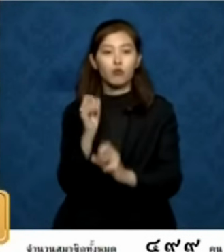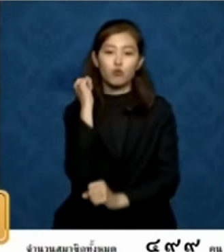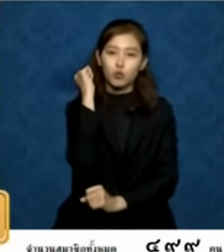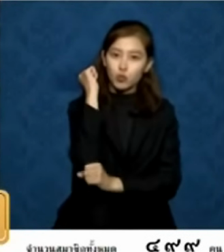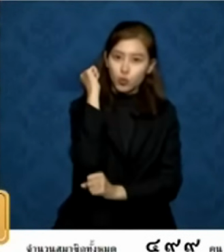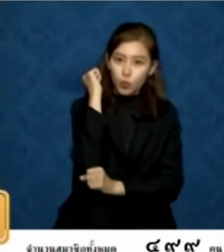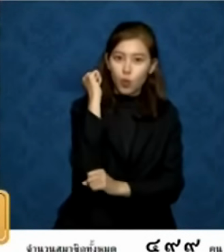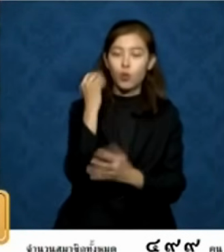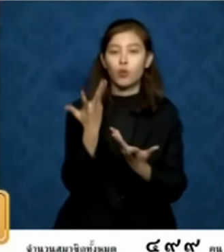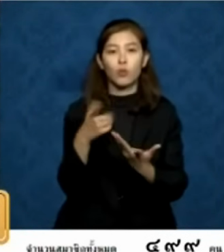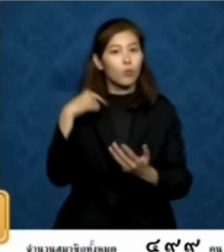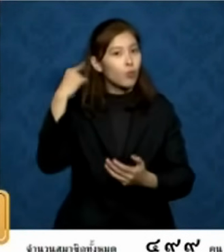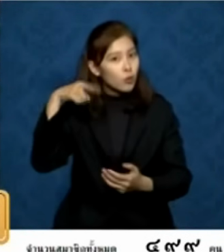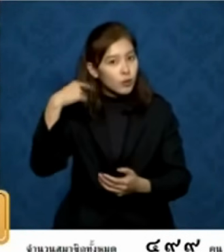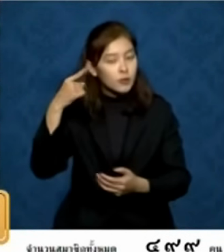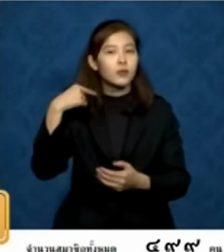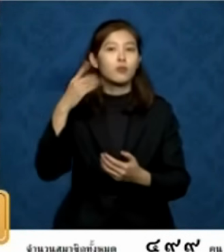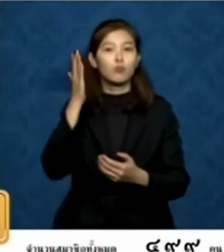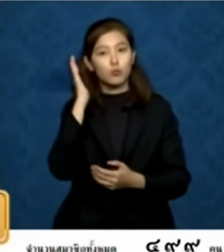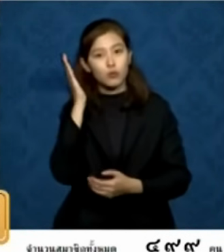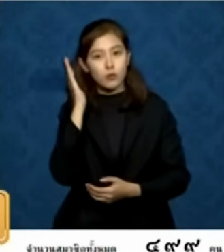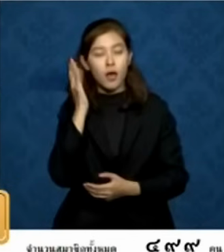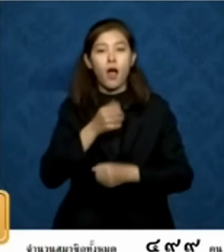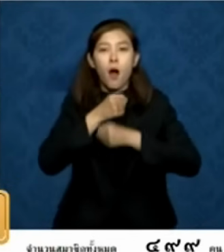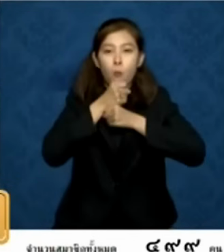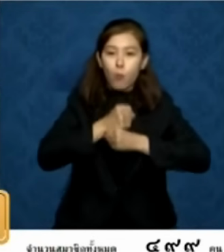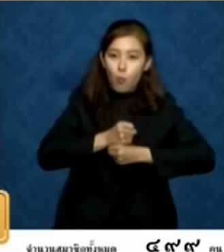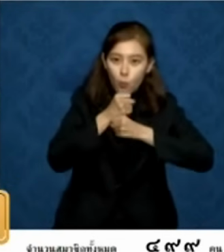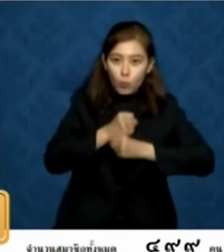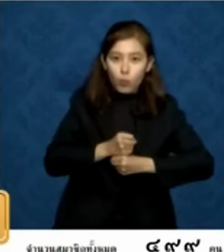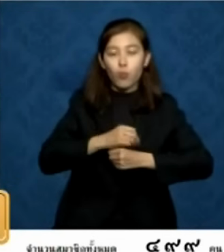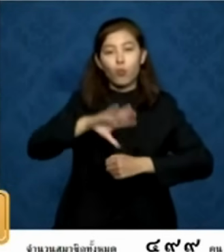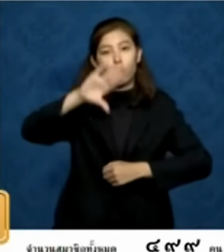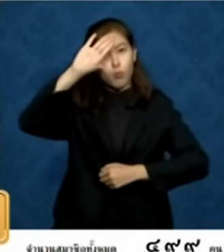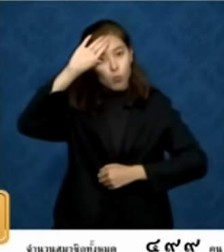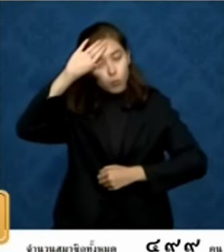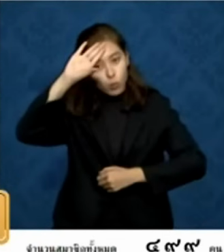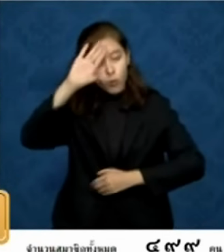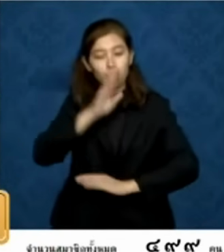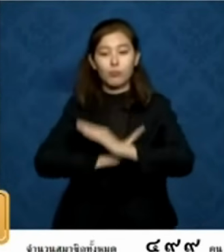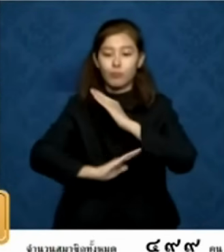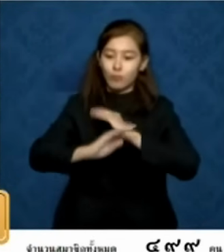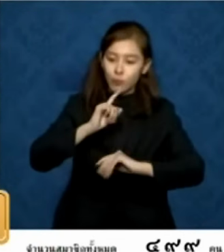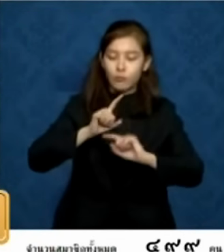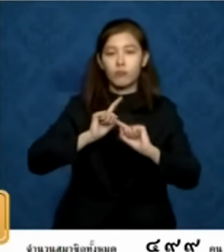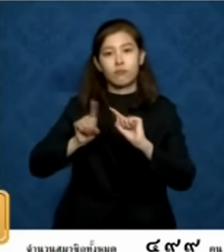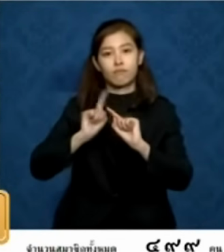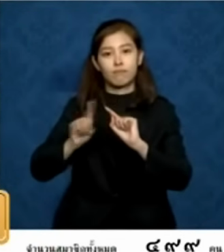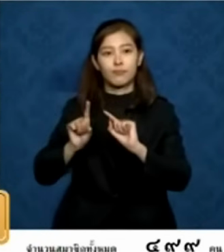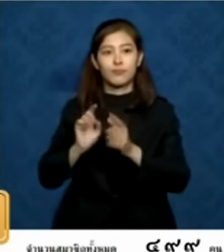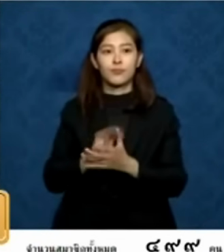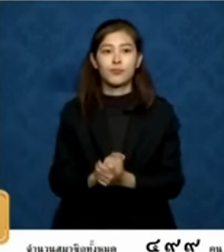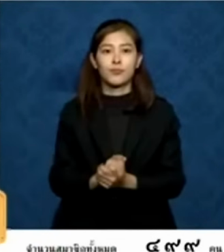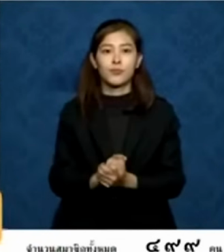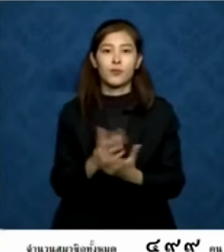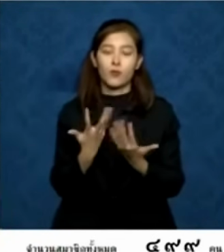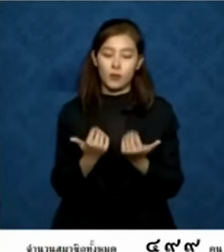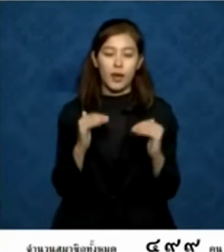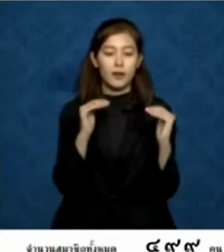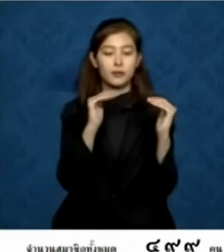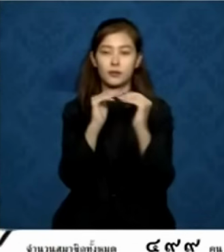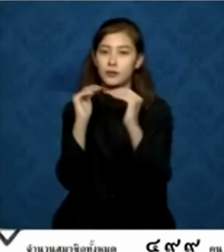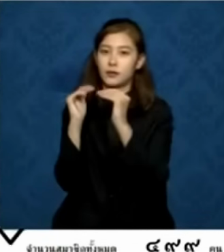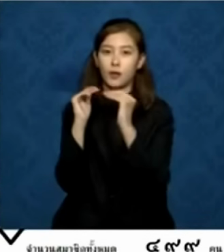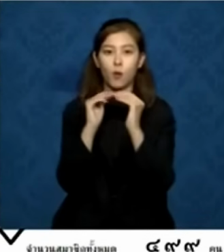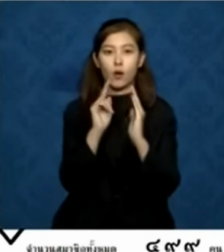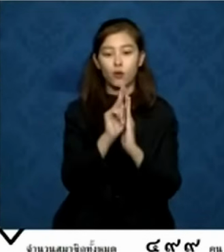าพอายุความเจ็บป่วยของร่างกายทำให้ได้รับสิทธิ์ครบถ้วนตาม